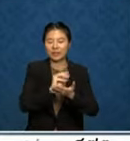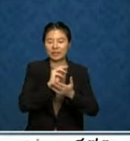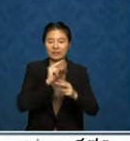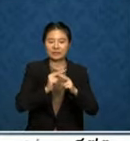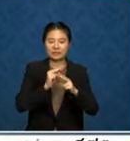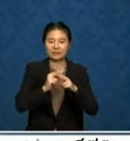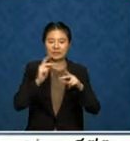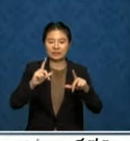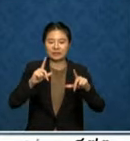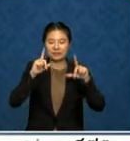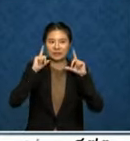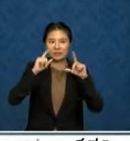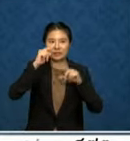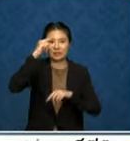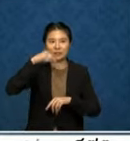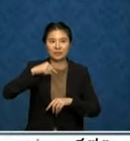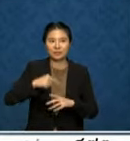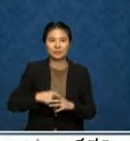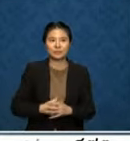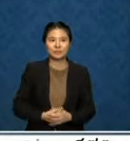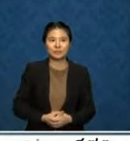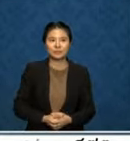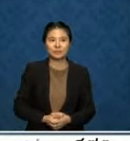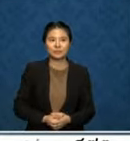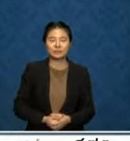ของเมืองไทยนะต่อไปครับ